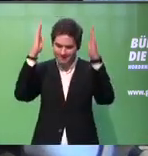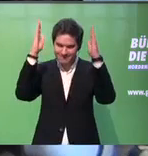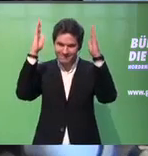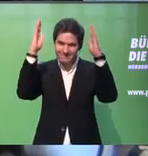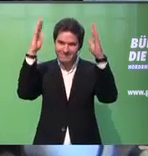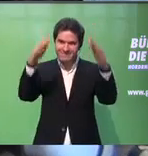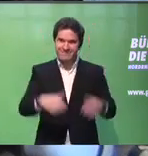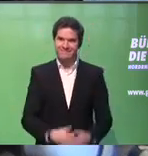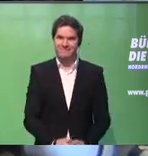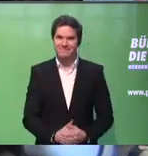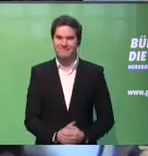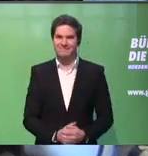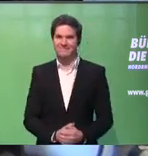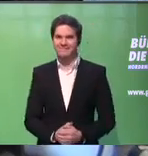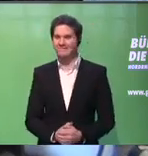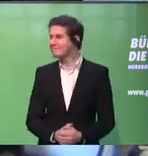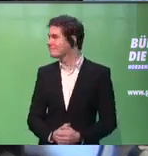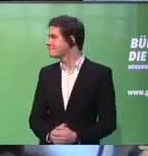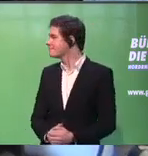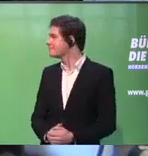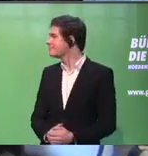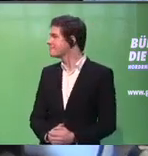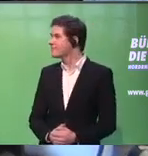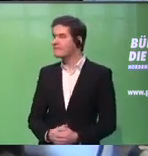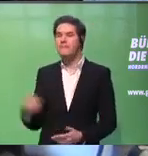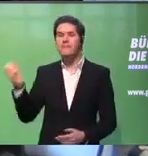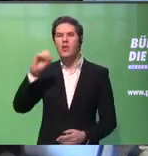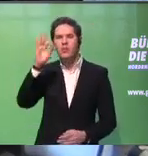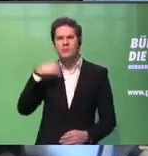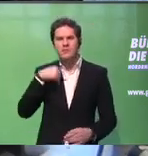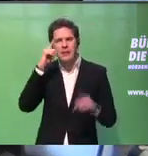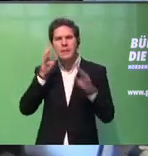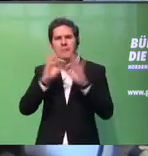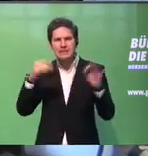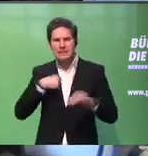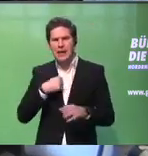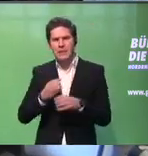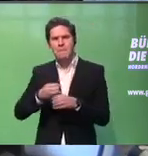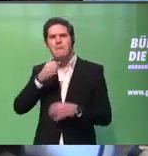Ja, ihr Lieben, ich nehme mal das Handmikro.